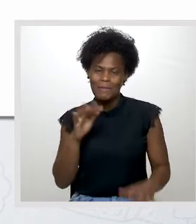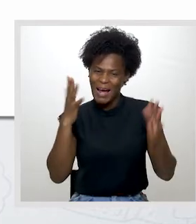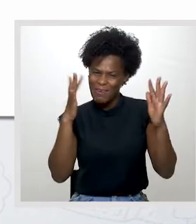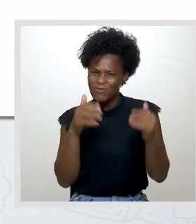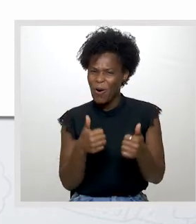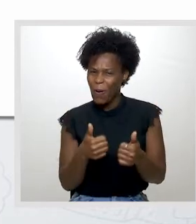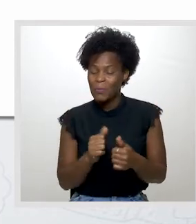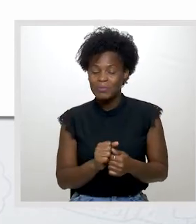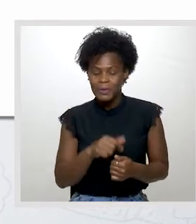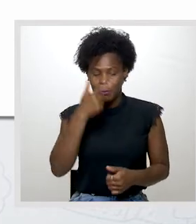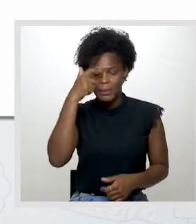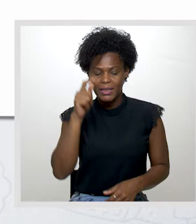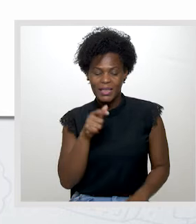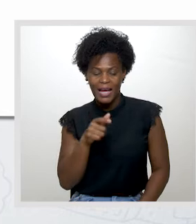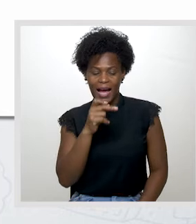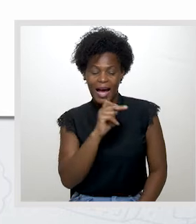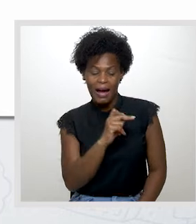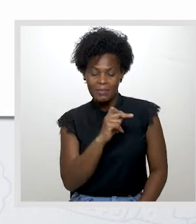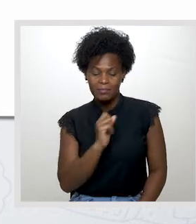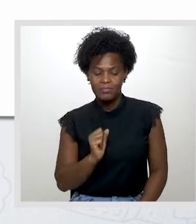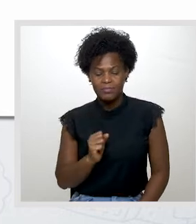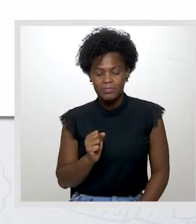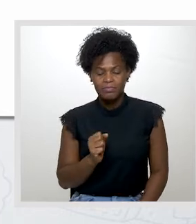Bravo, au personnage A.